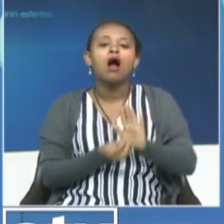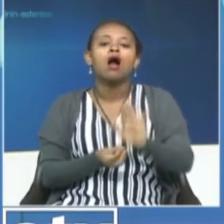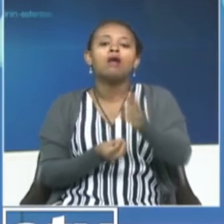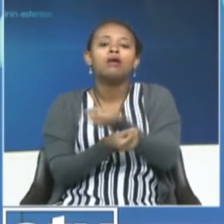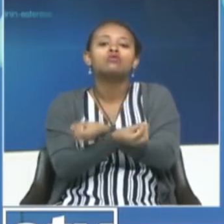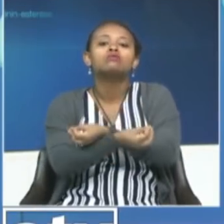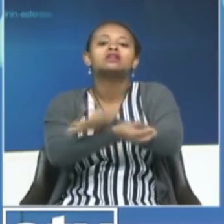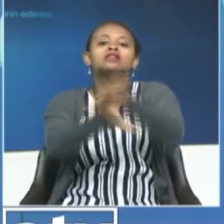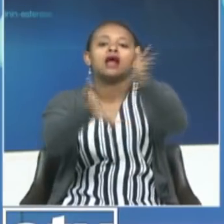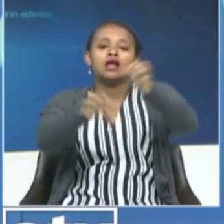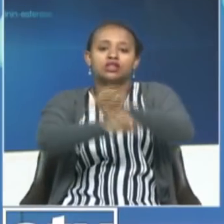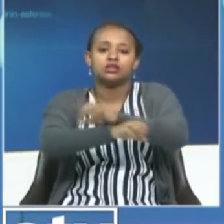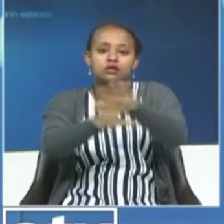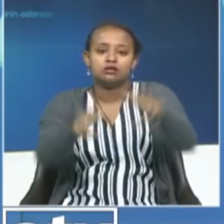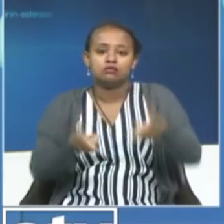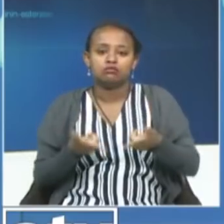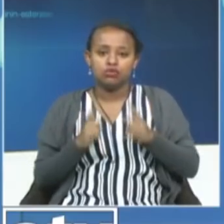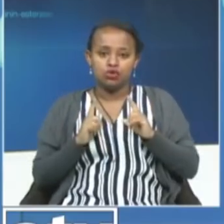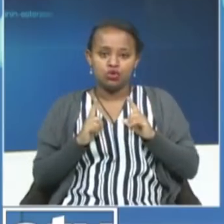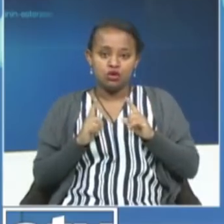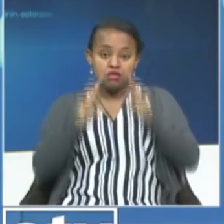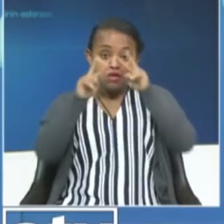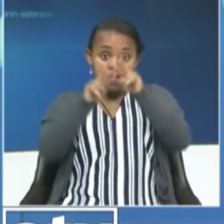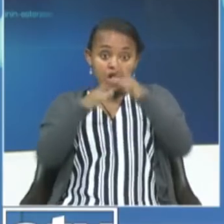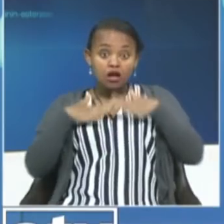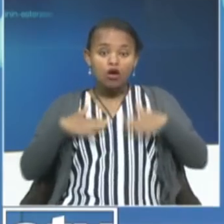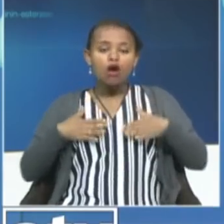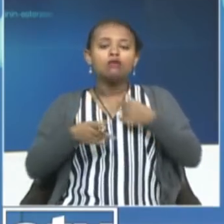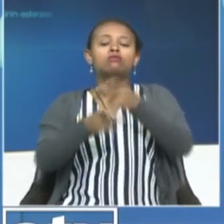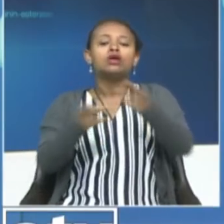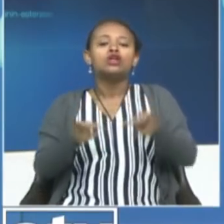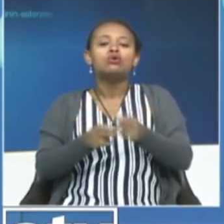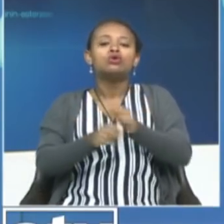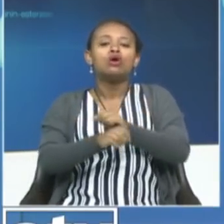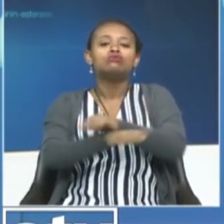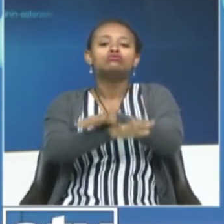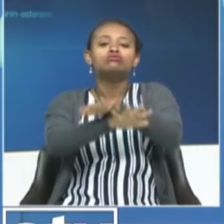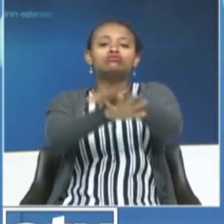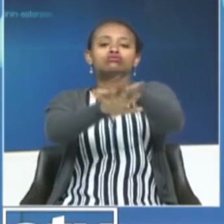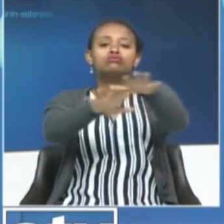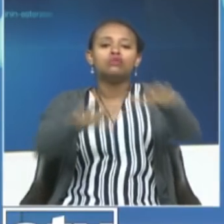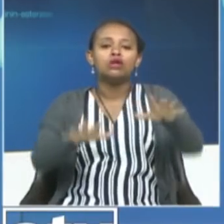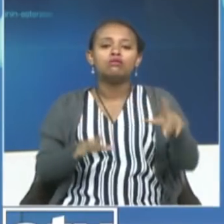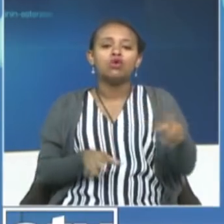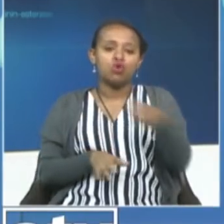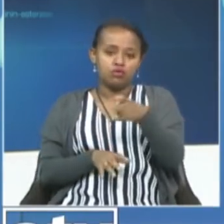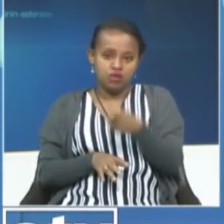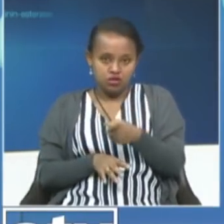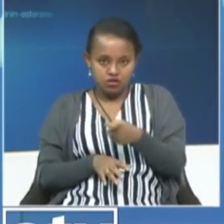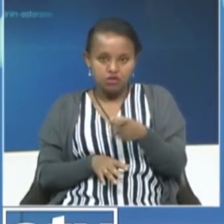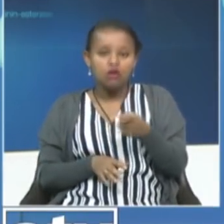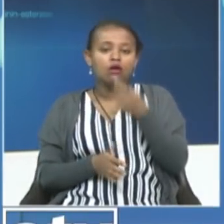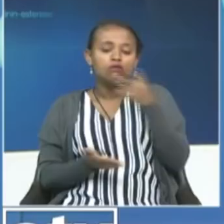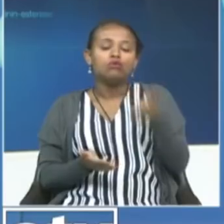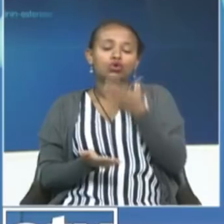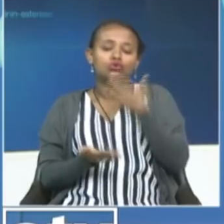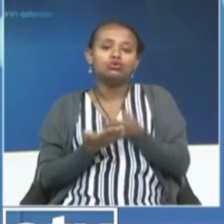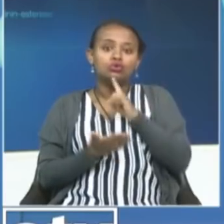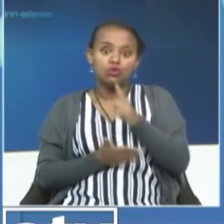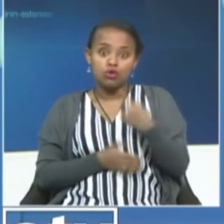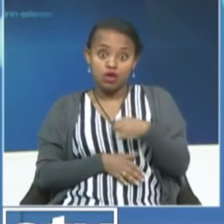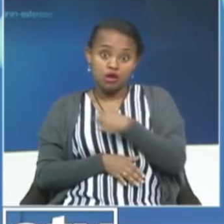መሰራጨት ሁኔታውን የሚመለከተው አካል በየቦታው ዲሰንትራላይዝ የሚደረጉበት ቢሆን ጥሩ ነው።